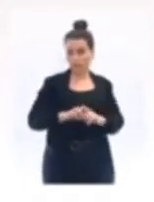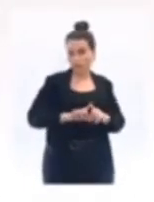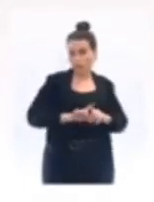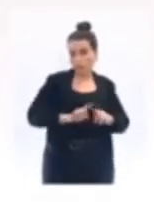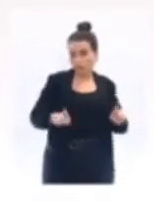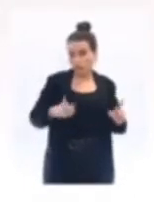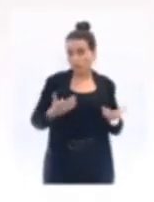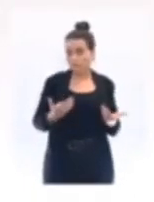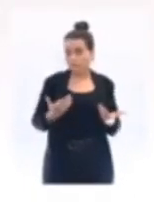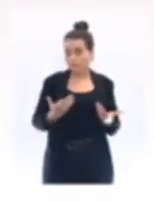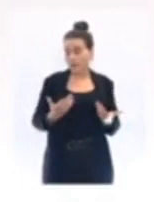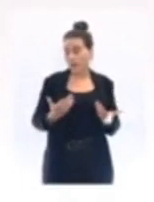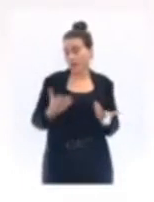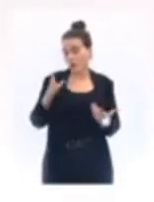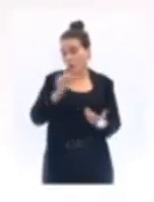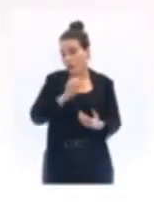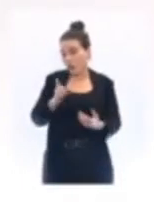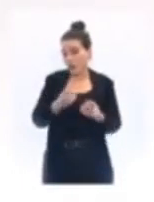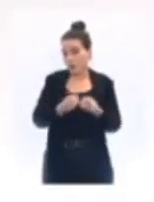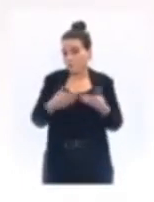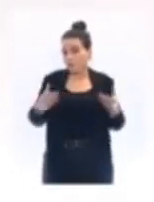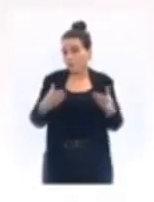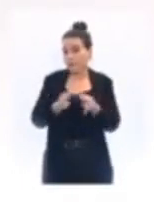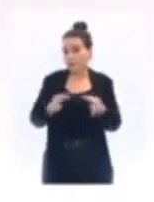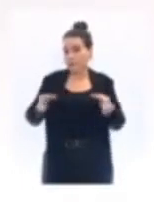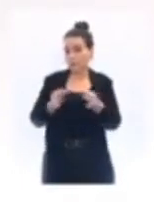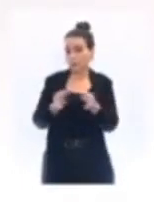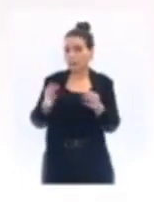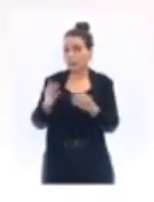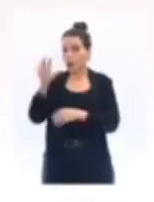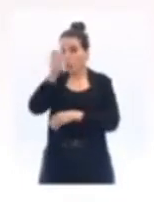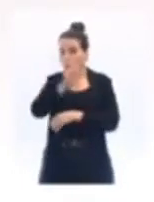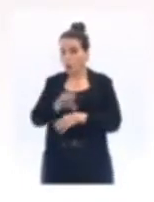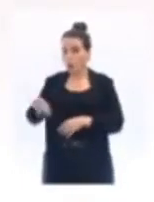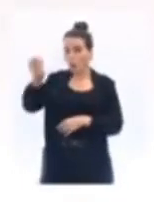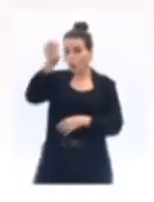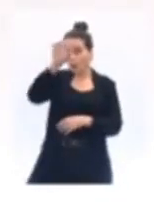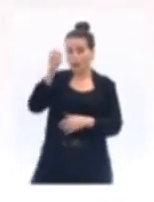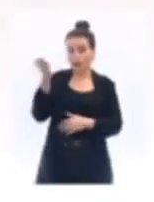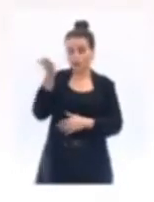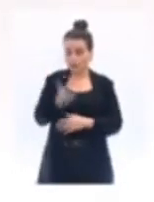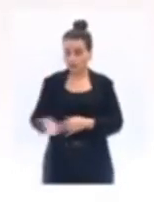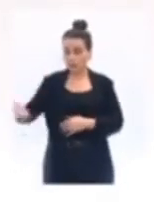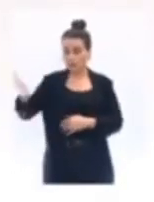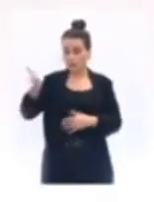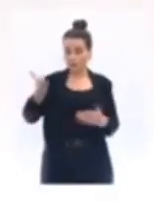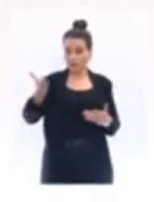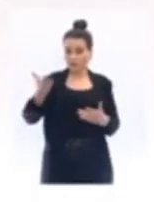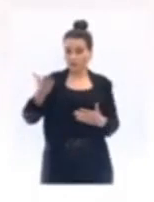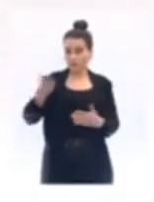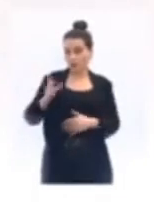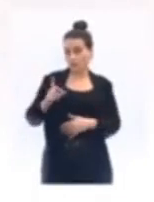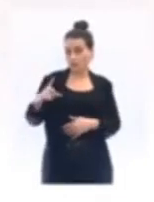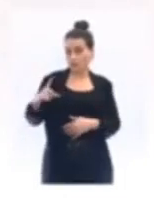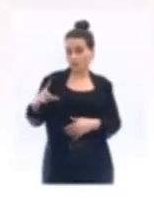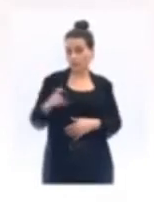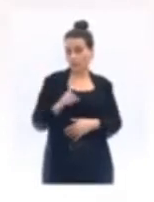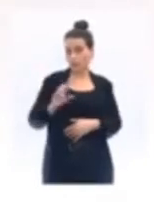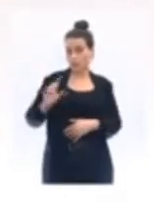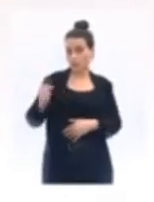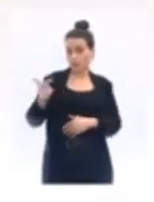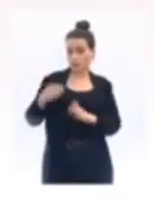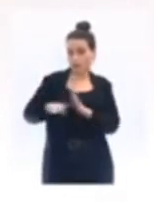France comme ailleurs, c'est sa subite accélération dans les 15 derniers jours, sans doute, nous disent-ils,